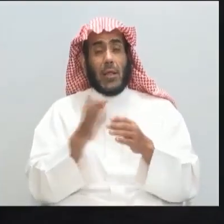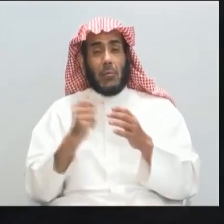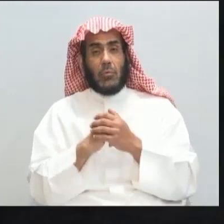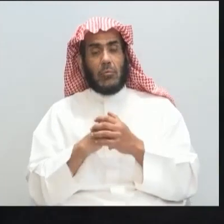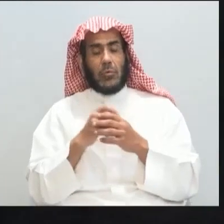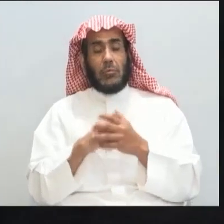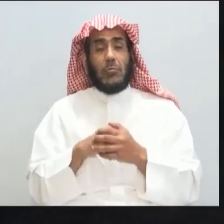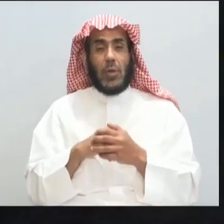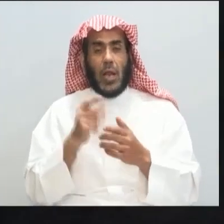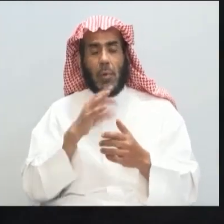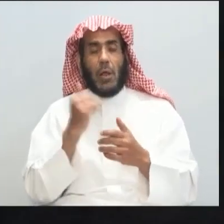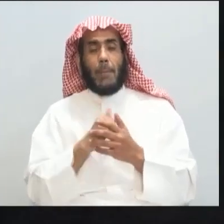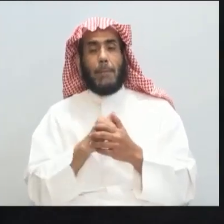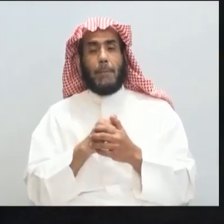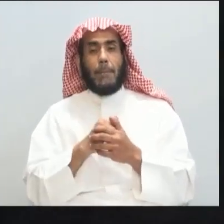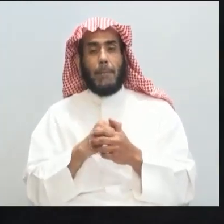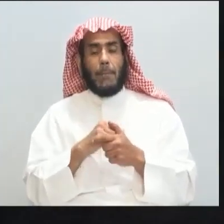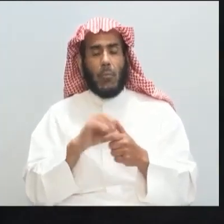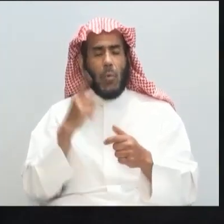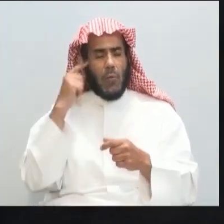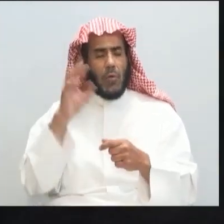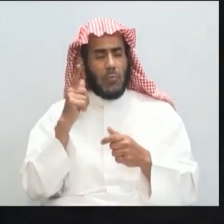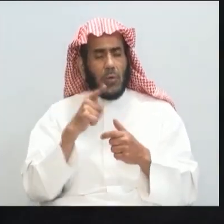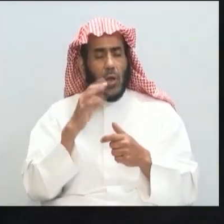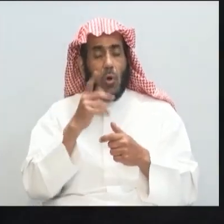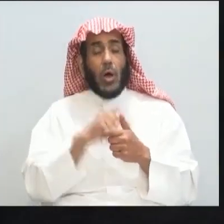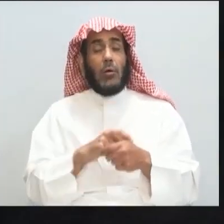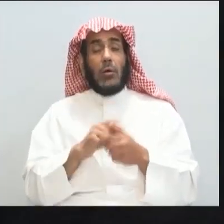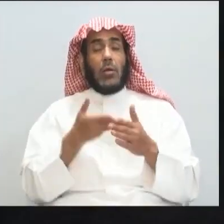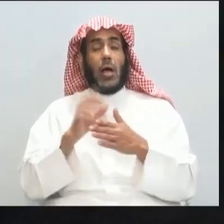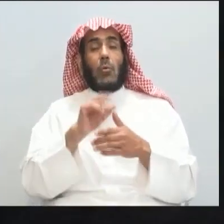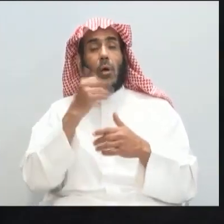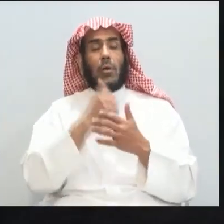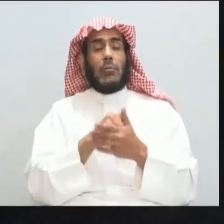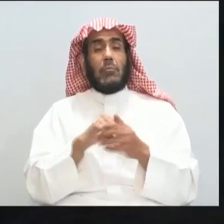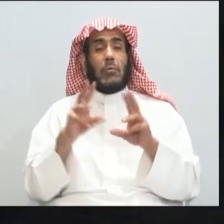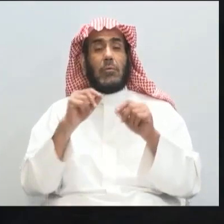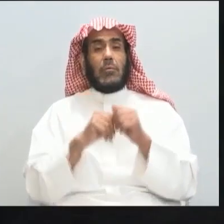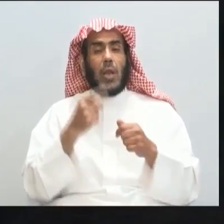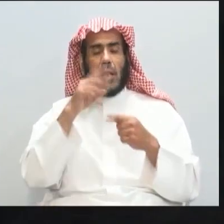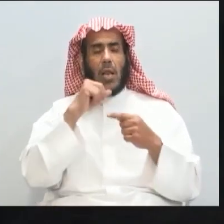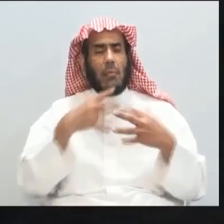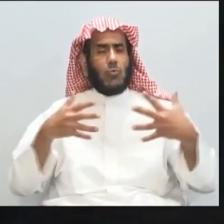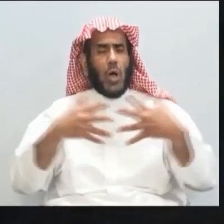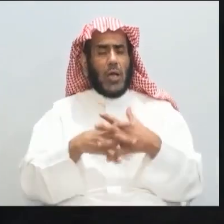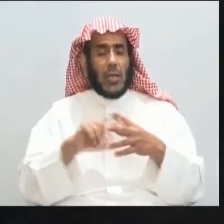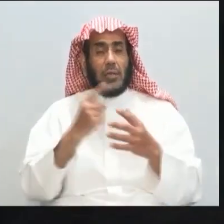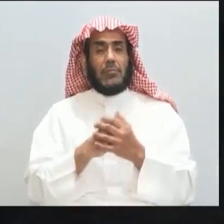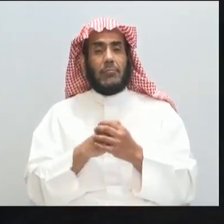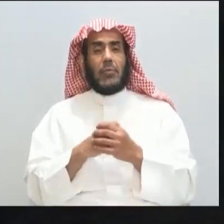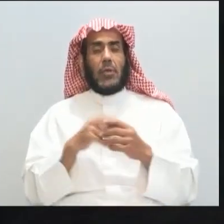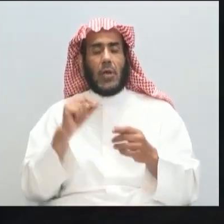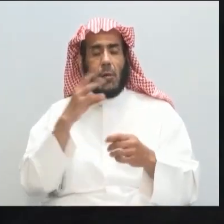وسمعوا كلام العرب طبعا هم كيف عرفوا اللغه ذهبوا القبائل كما عرفنا التي لم تخالط احد